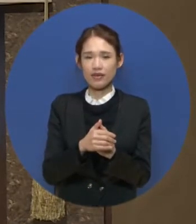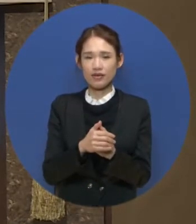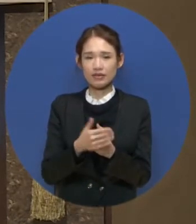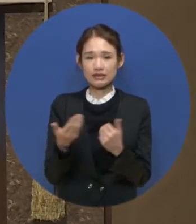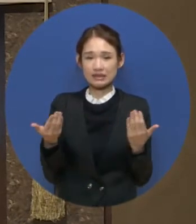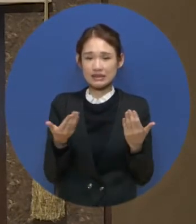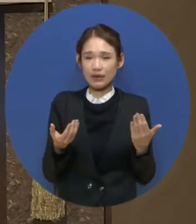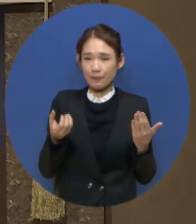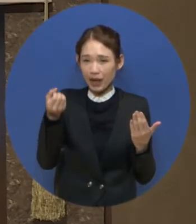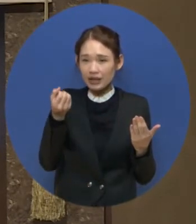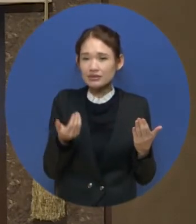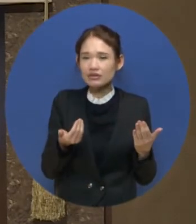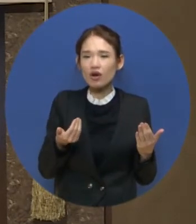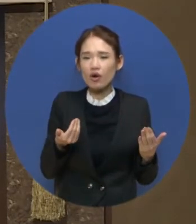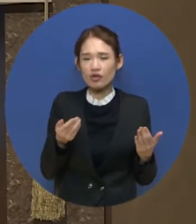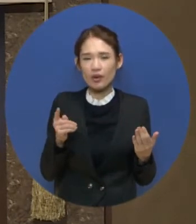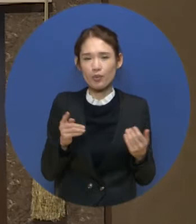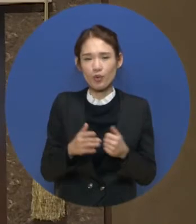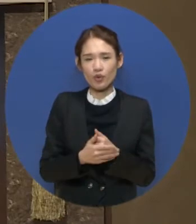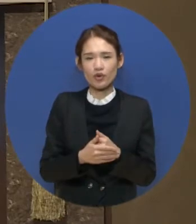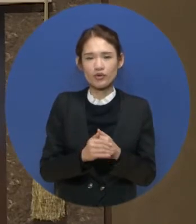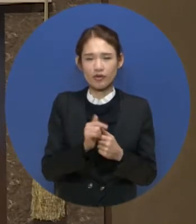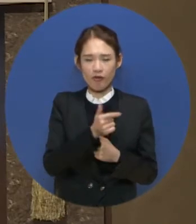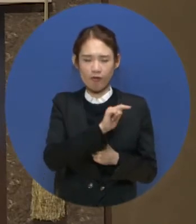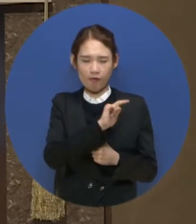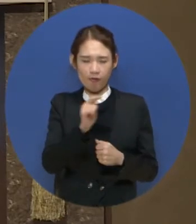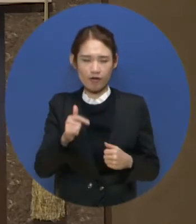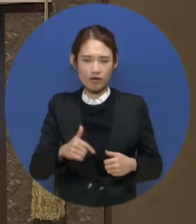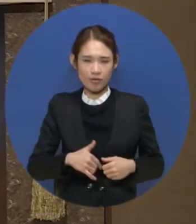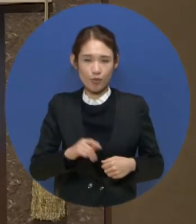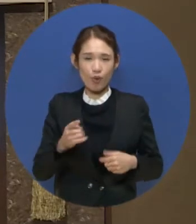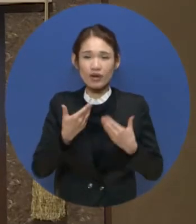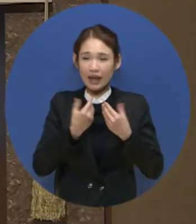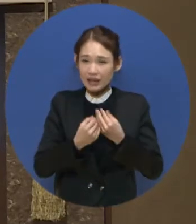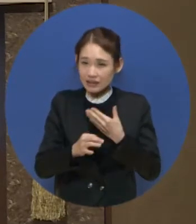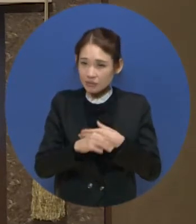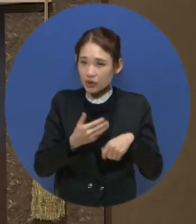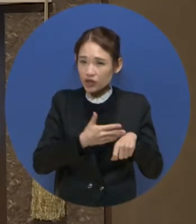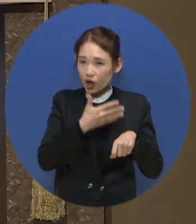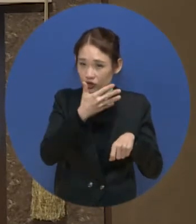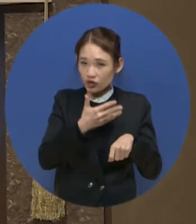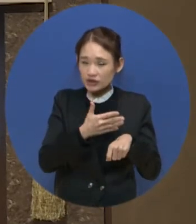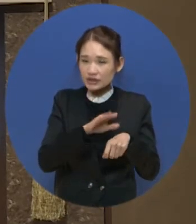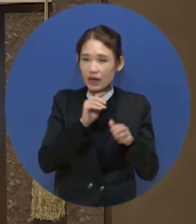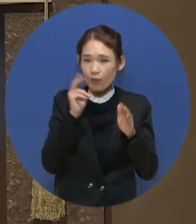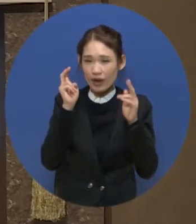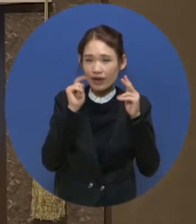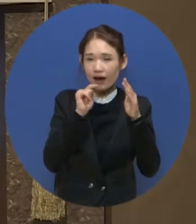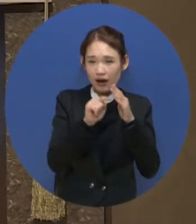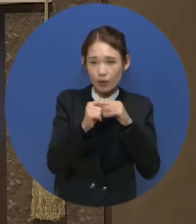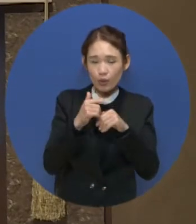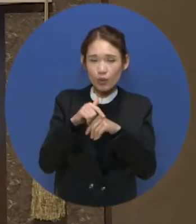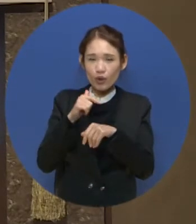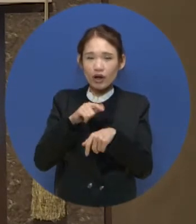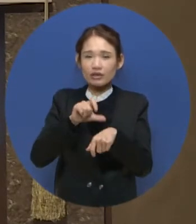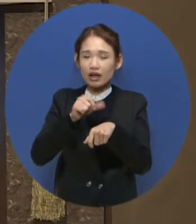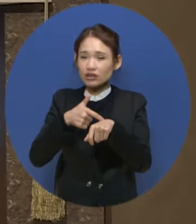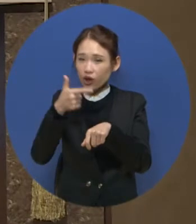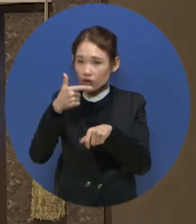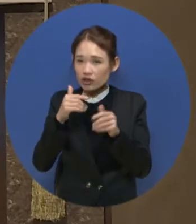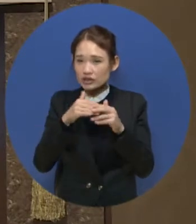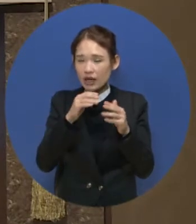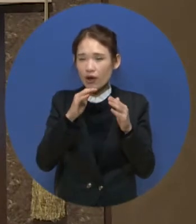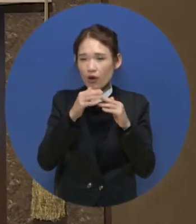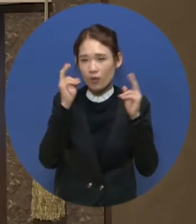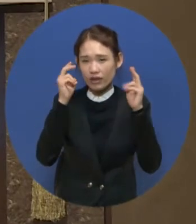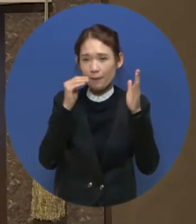갖기 전에 여러 가지 필요한 정시에 출근하고 정시에 퇴근하고 하는 거 이것도 어떻게 보면 습관이 안